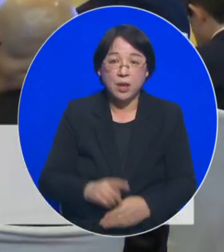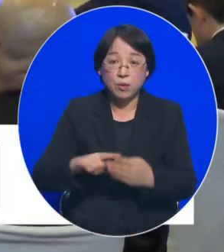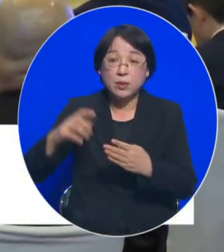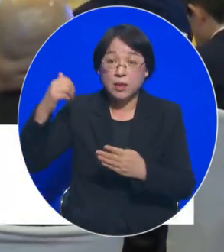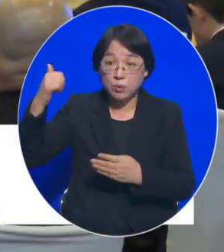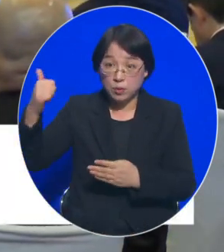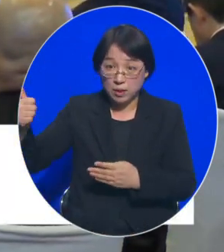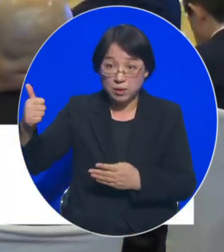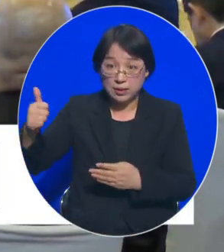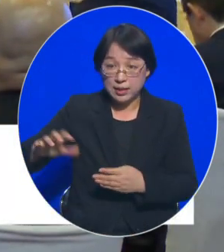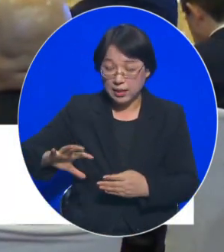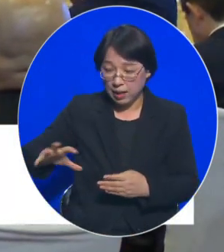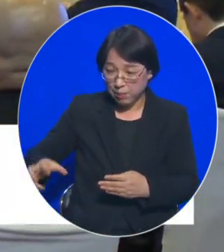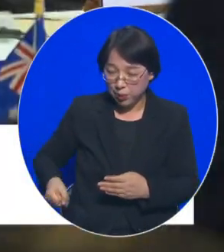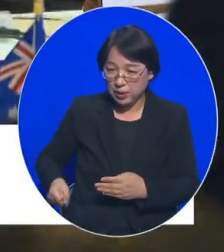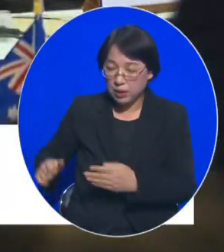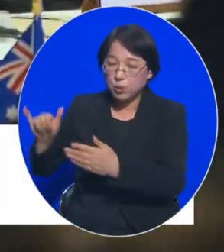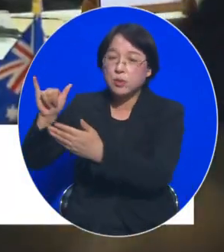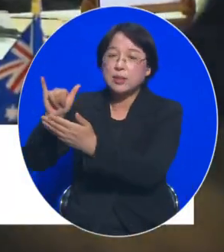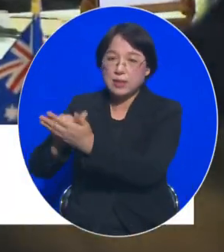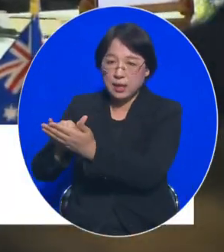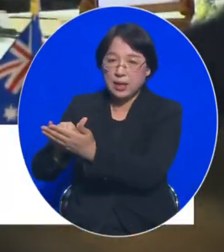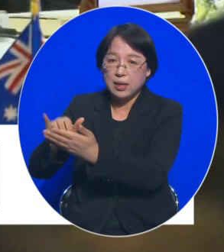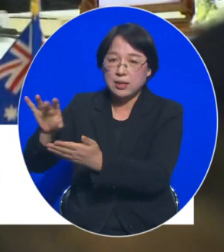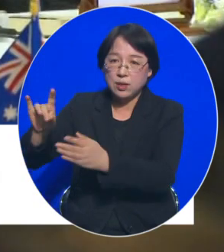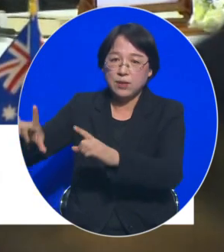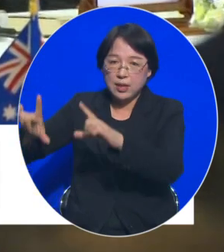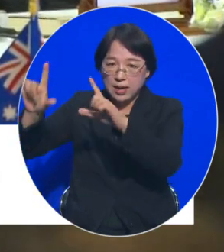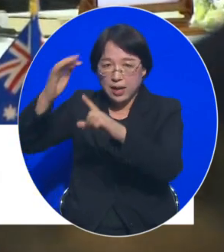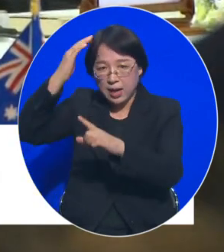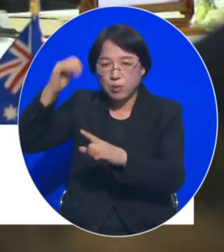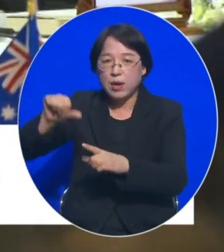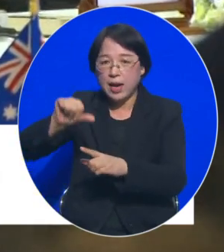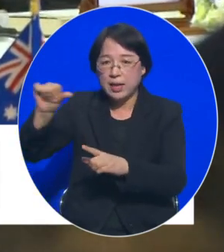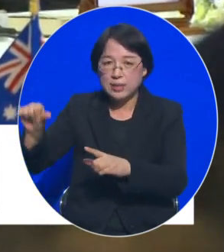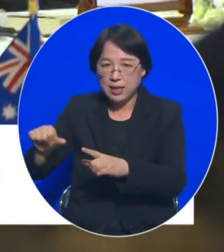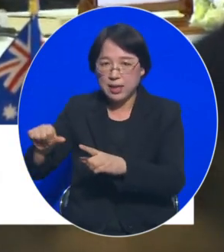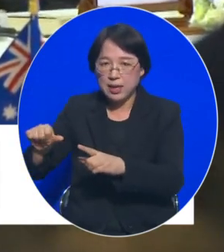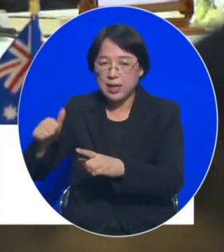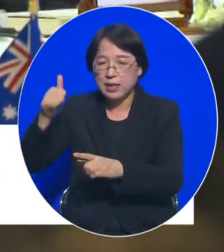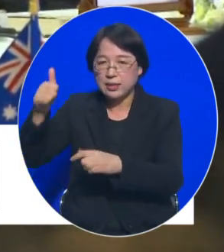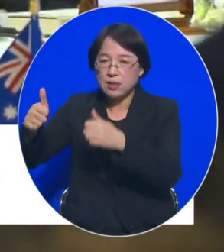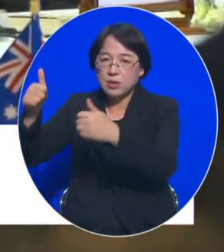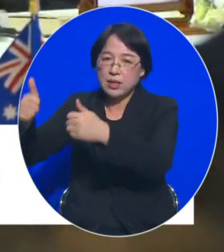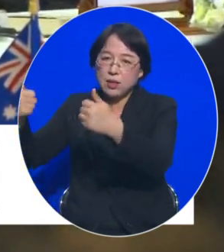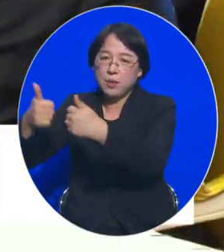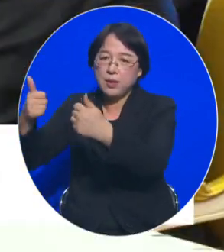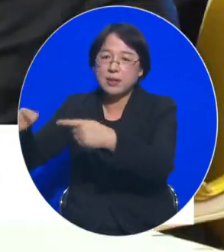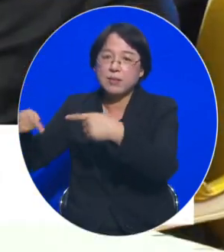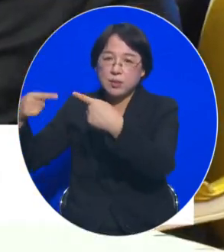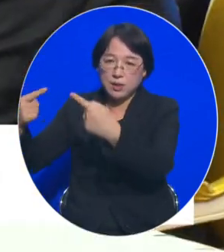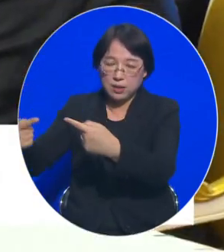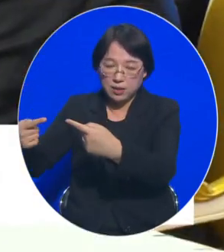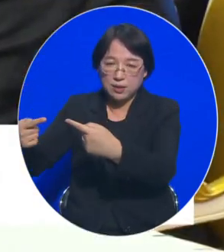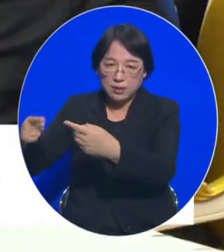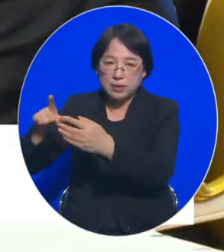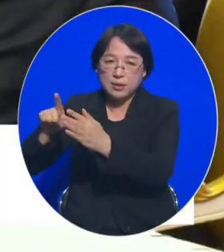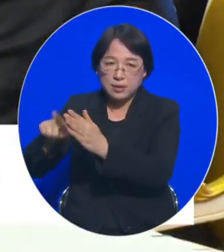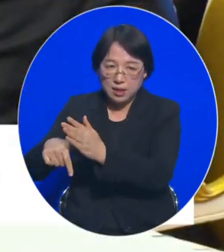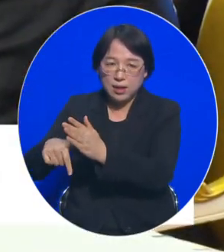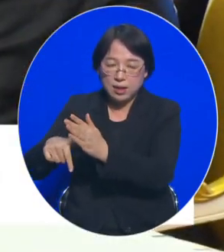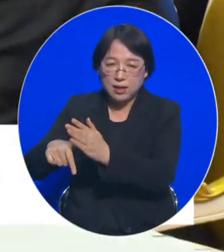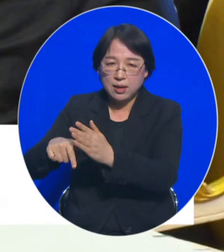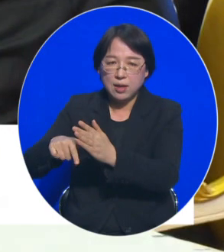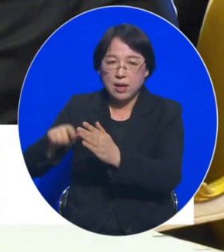윤석열 대통령은 캄보디아 프놈펜에 도착한 첫날 한 아세안 정상회의에 참석했습니다 윤 대통령은이 자리에서 우리